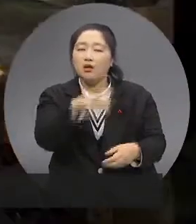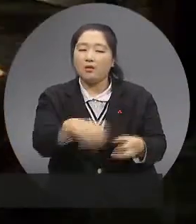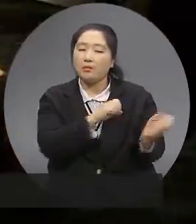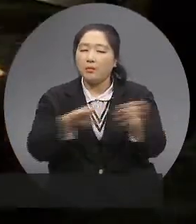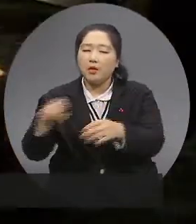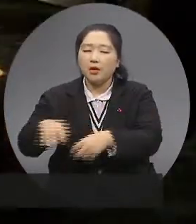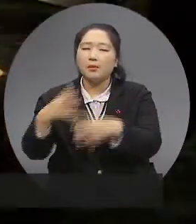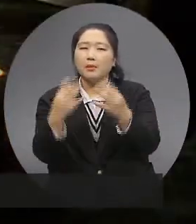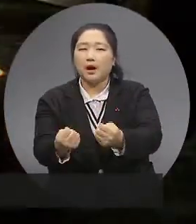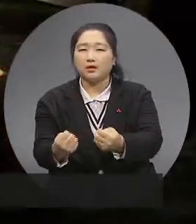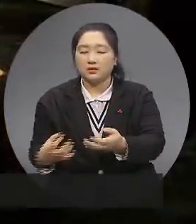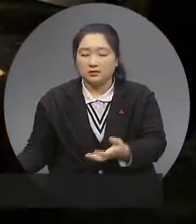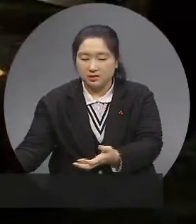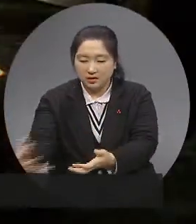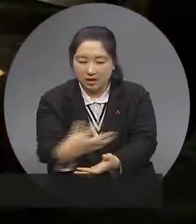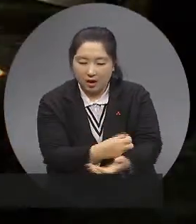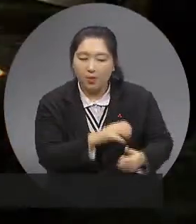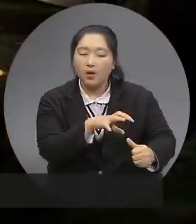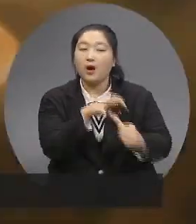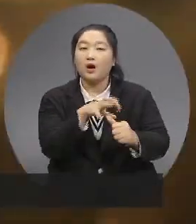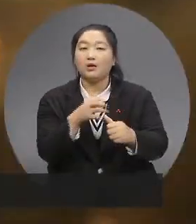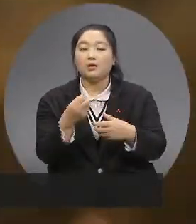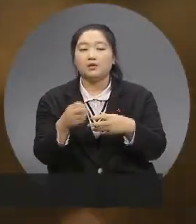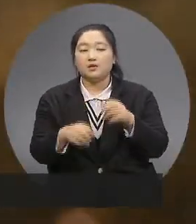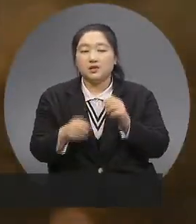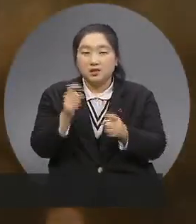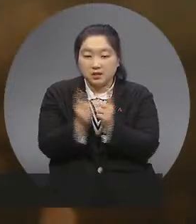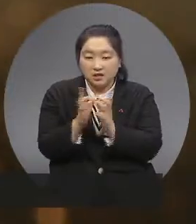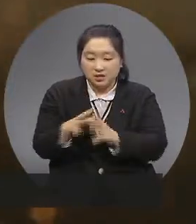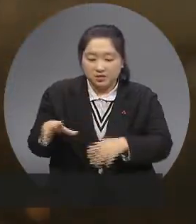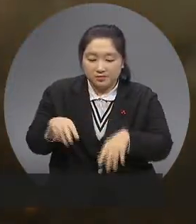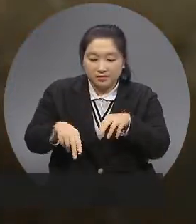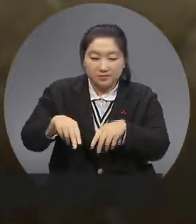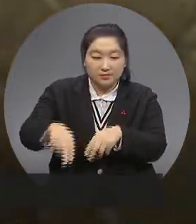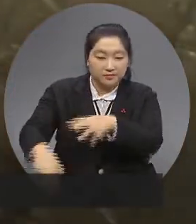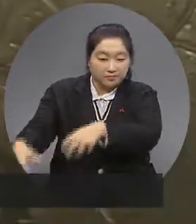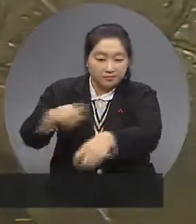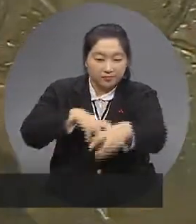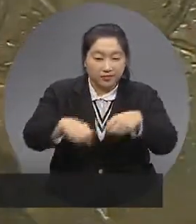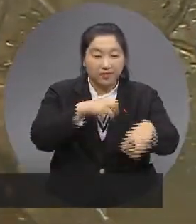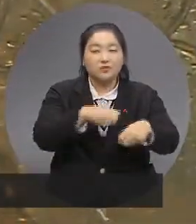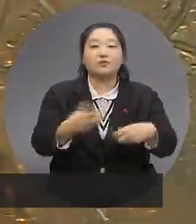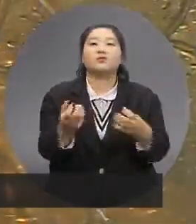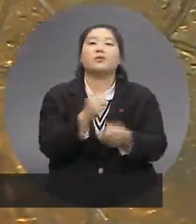그런 컵을 좀 활용을 하고 저희가 직접 플로깅 활동을 통해서 쓰레기들 좀 주워서